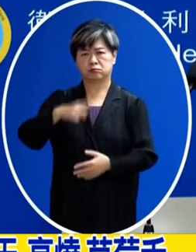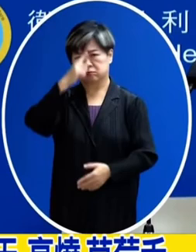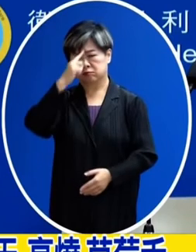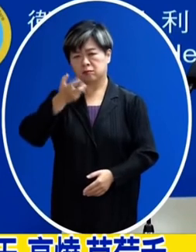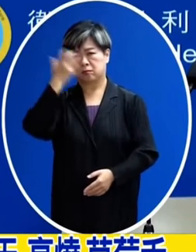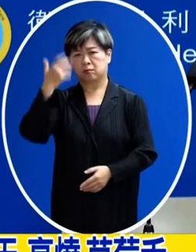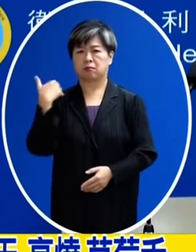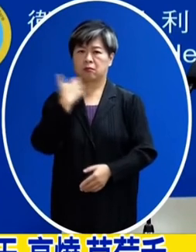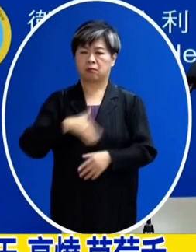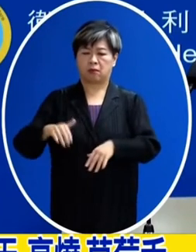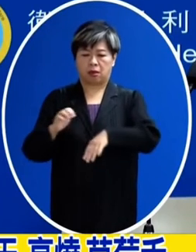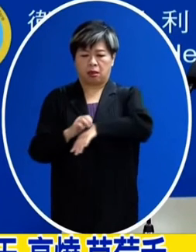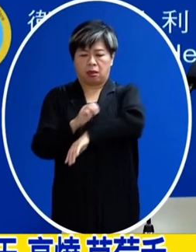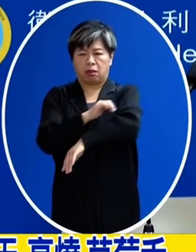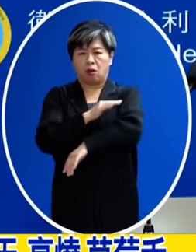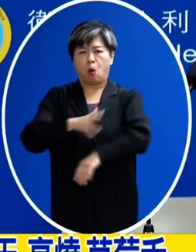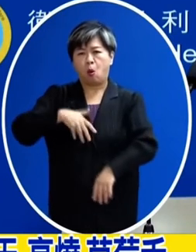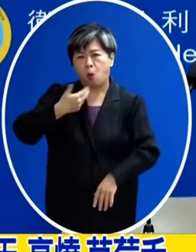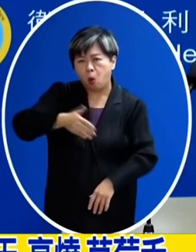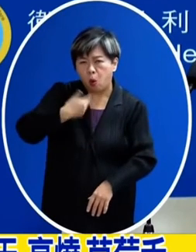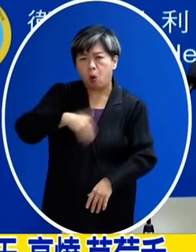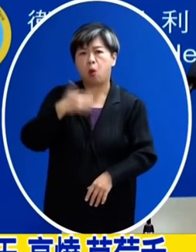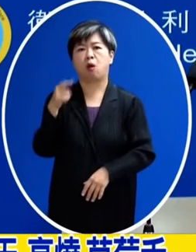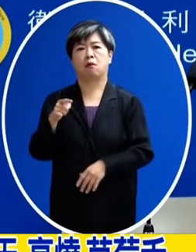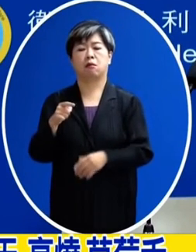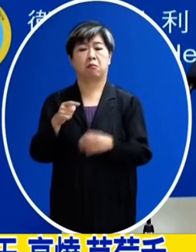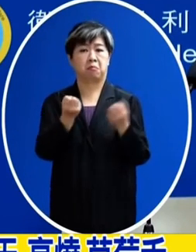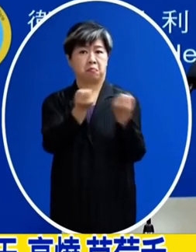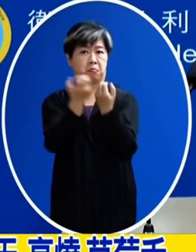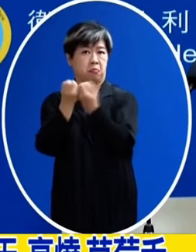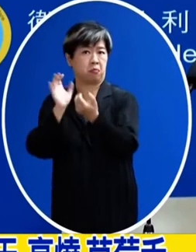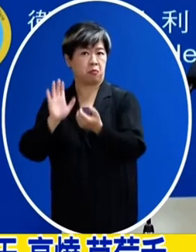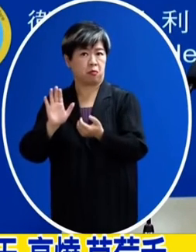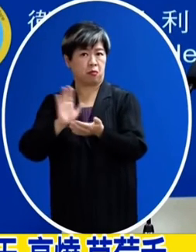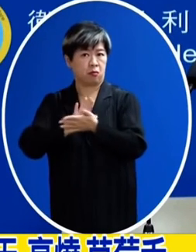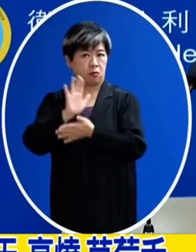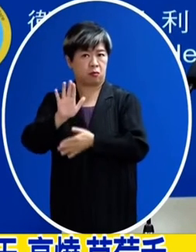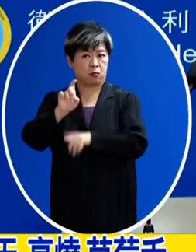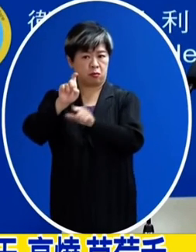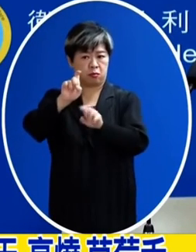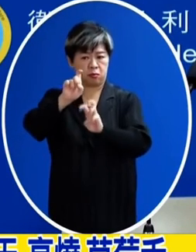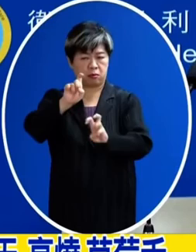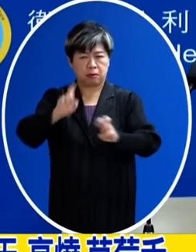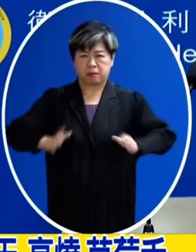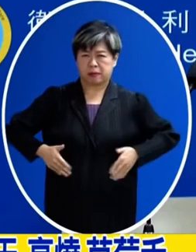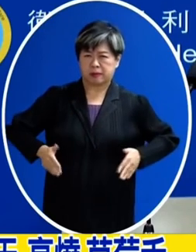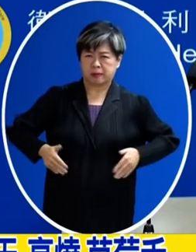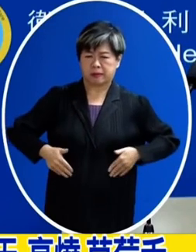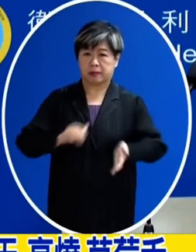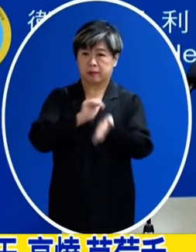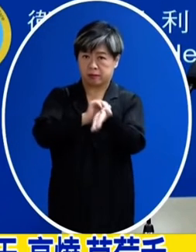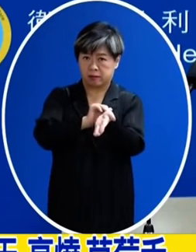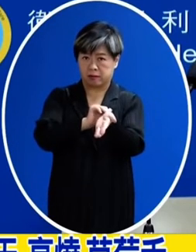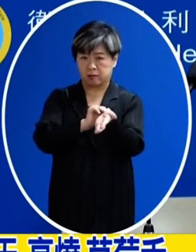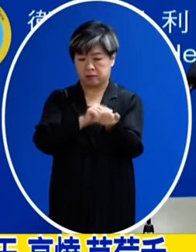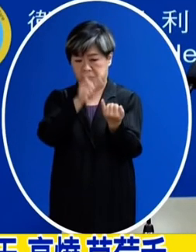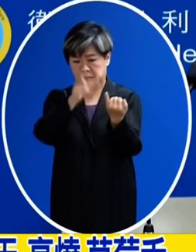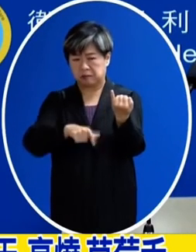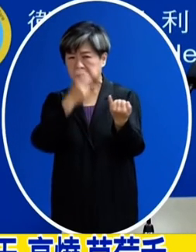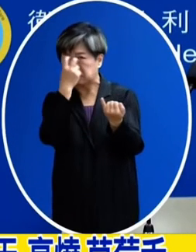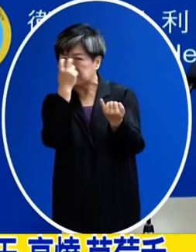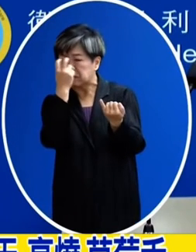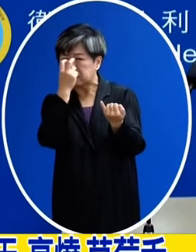全身皮疹、呕吐等症状，那于10月30号到急诊的检查是发现